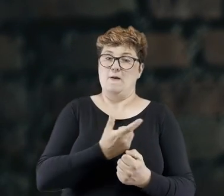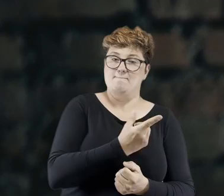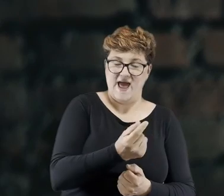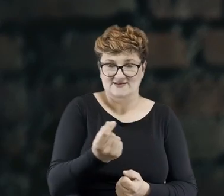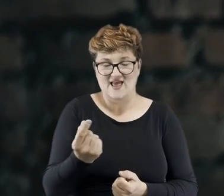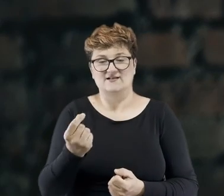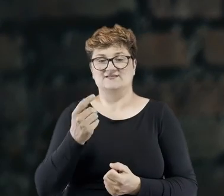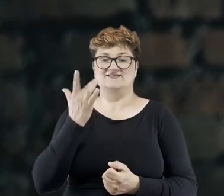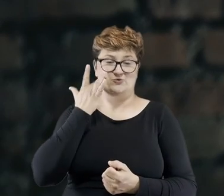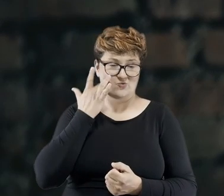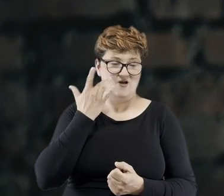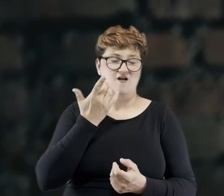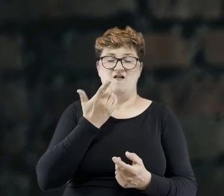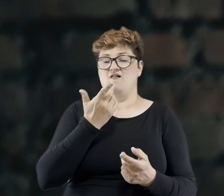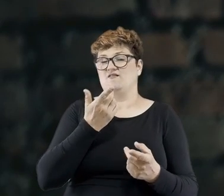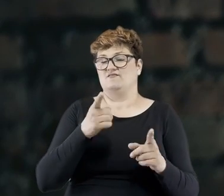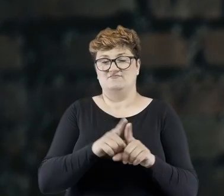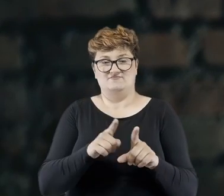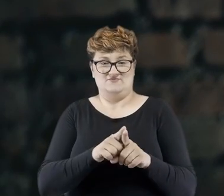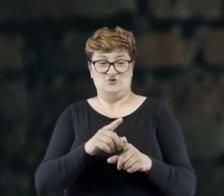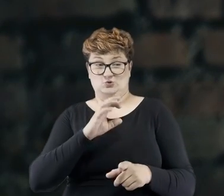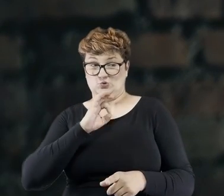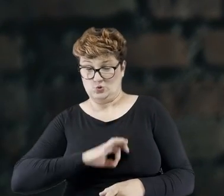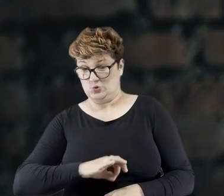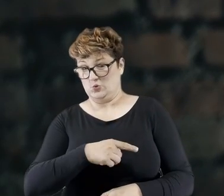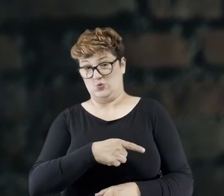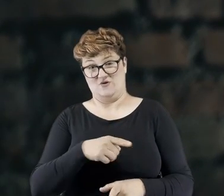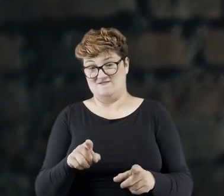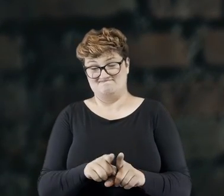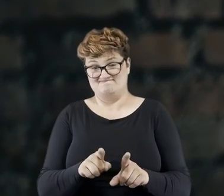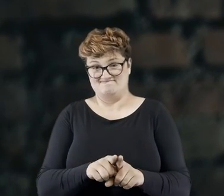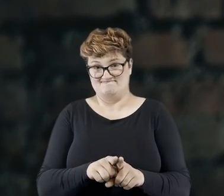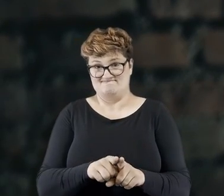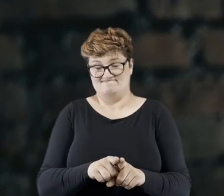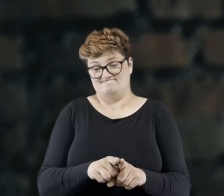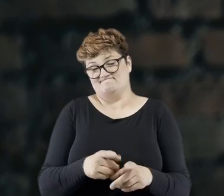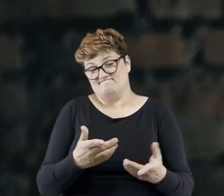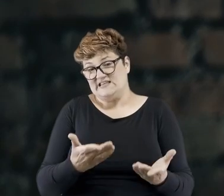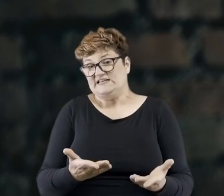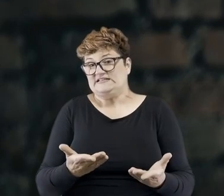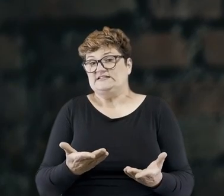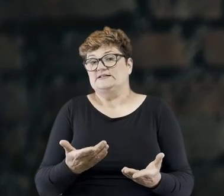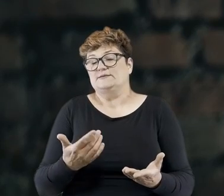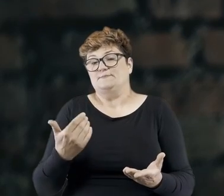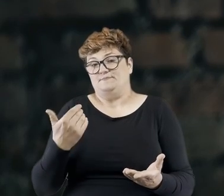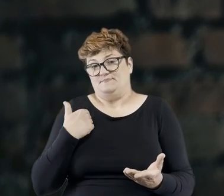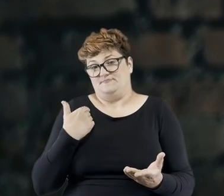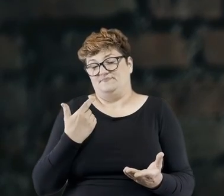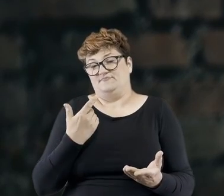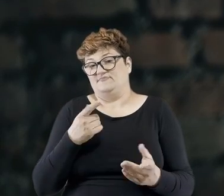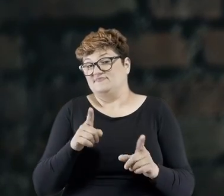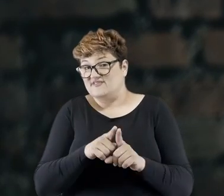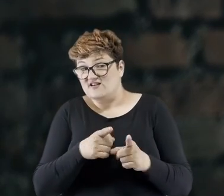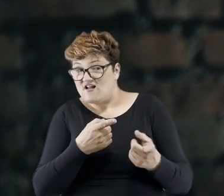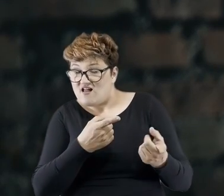swoich partnerek seksualnych, ale także wobec córki, którą no nie wiem, no jakby też no